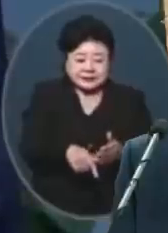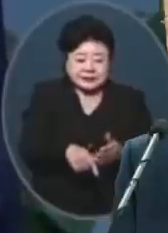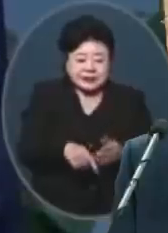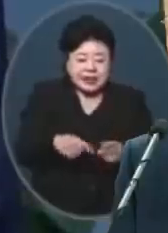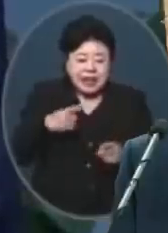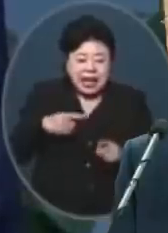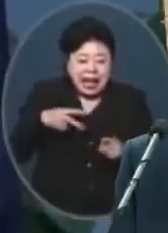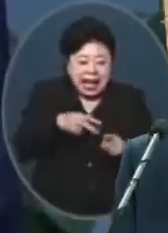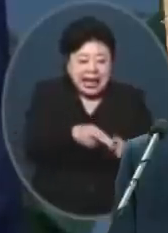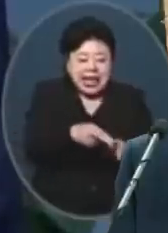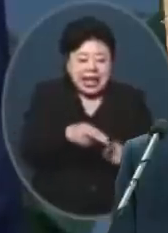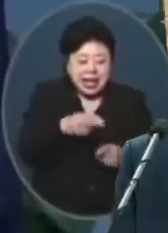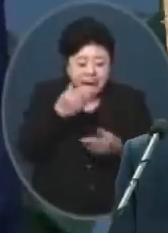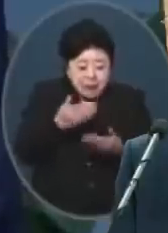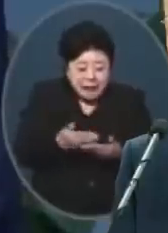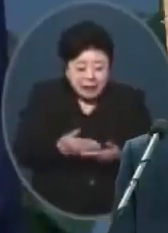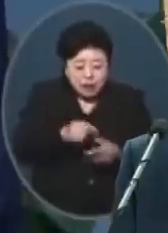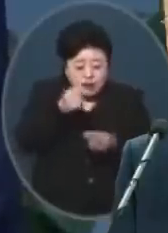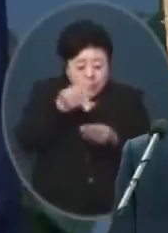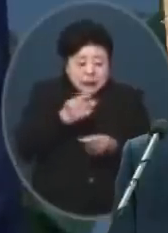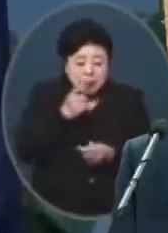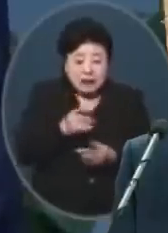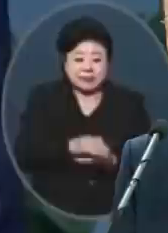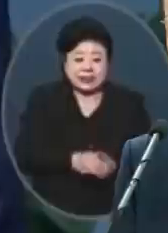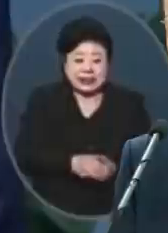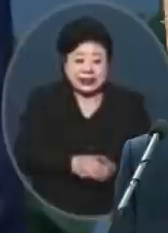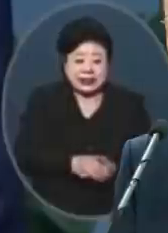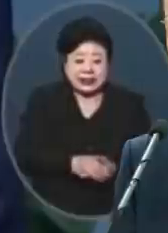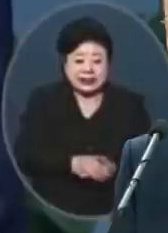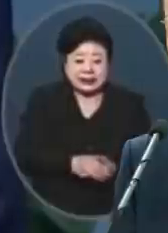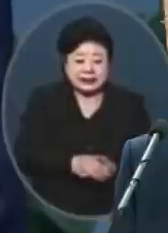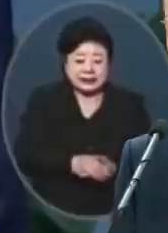환란을 받아야 구원을 받는다고 합니다